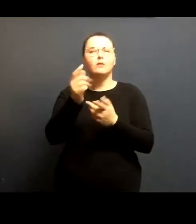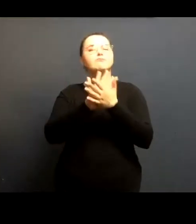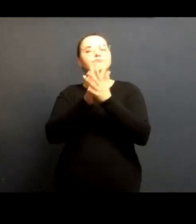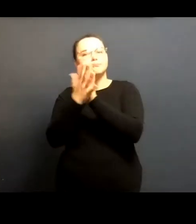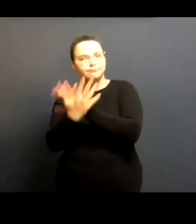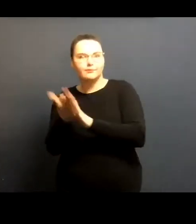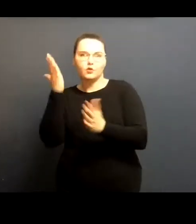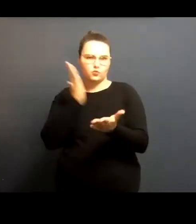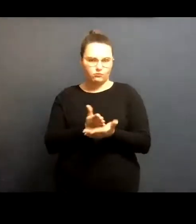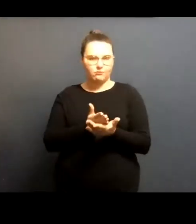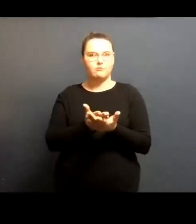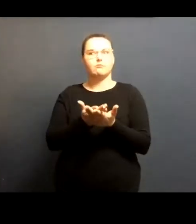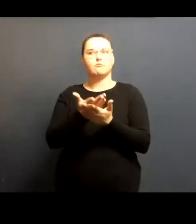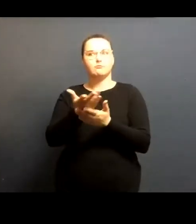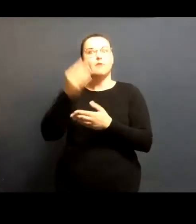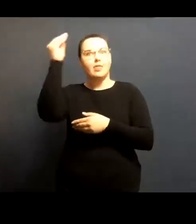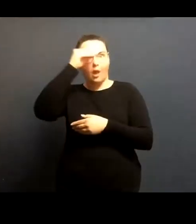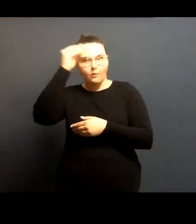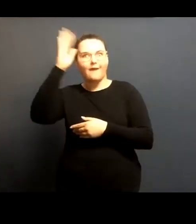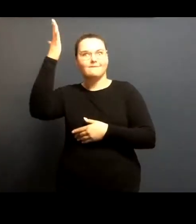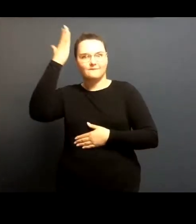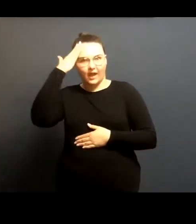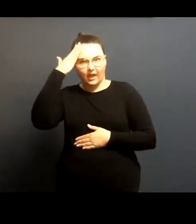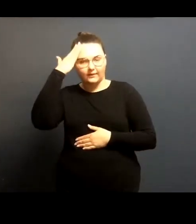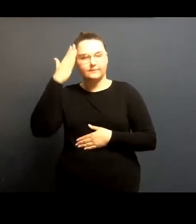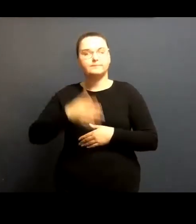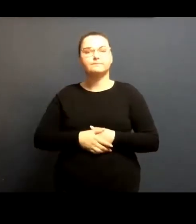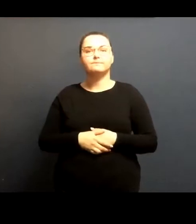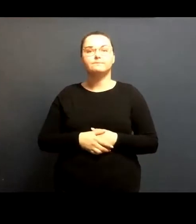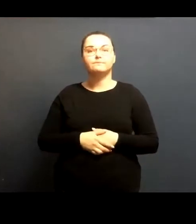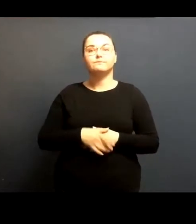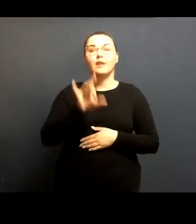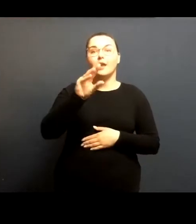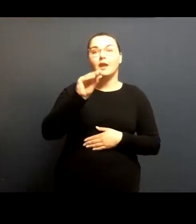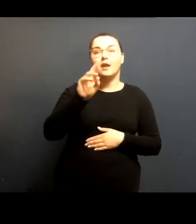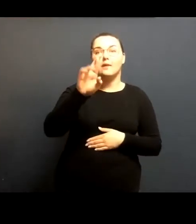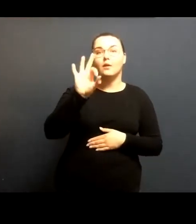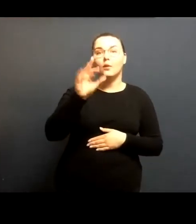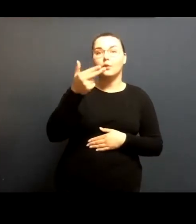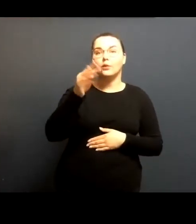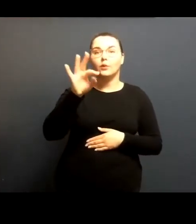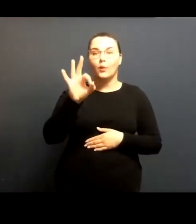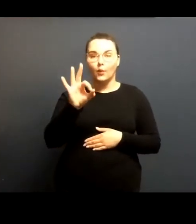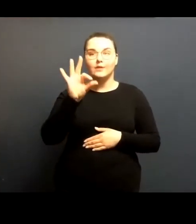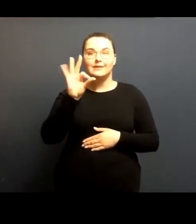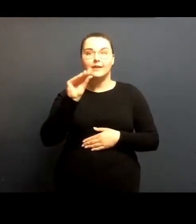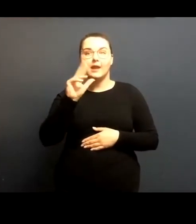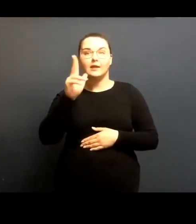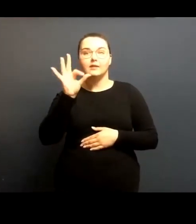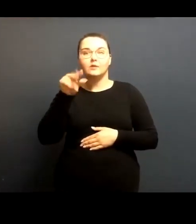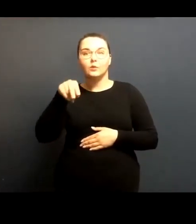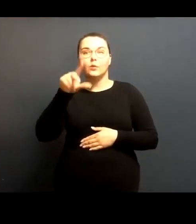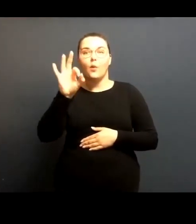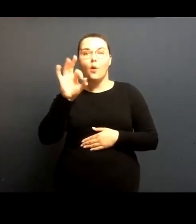miejsce w świecie nauki, czyli gerontoseksuologiczne. No i teraz Europa Zachodnia. Takie wnioski